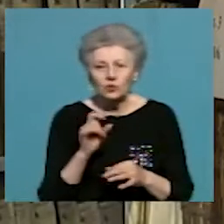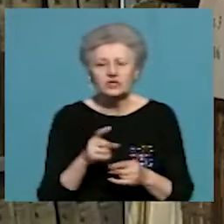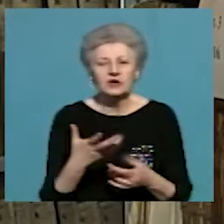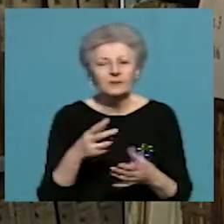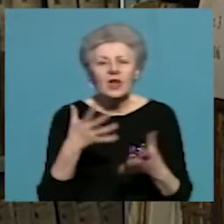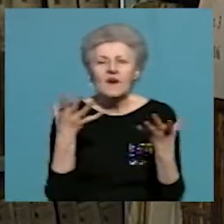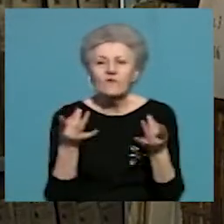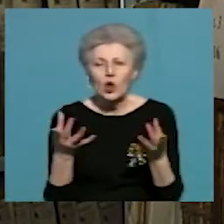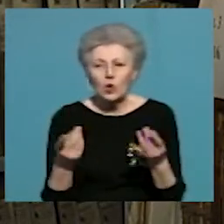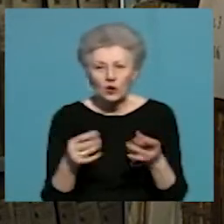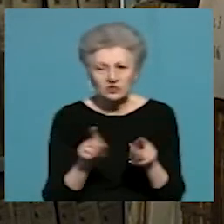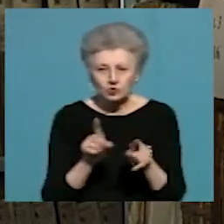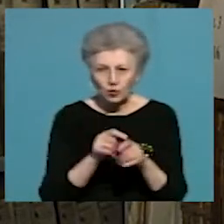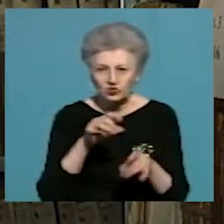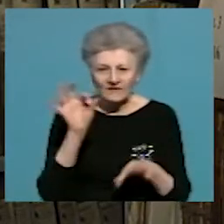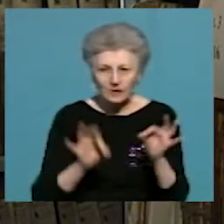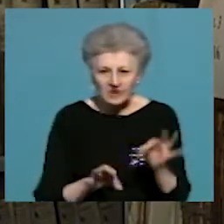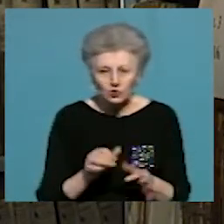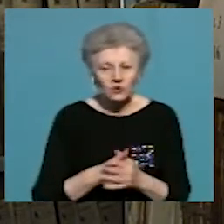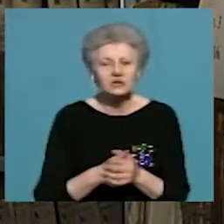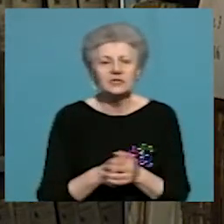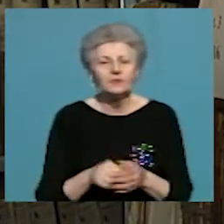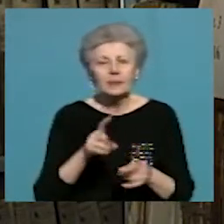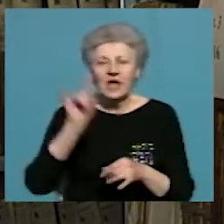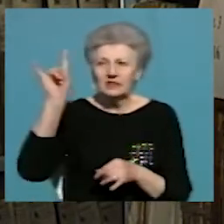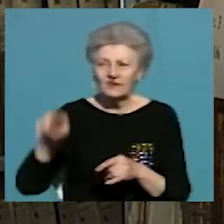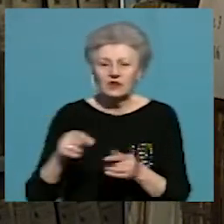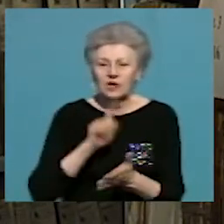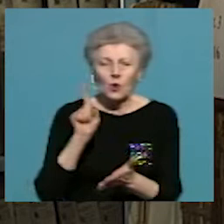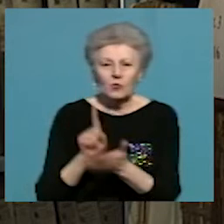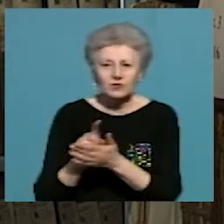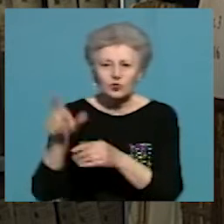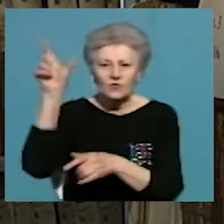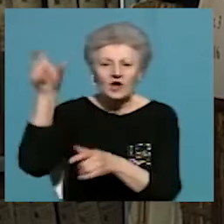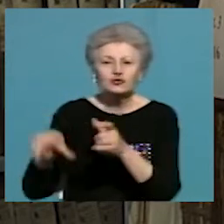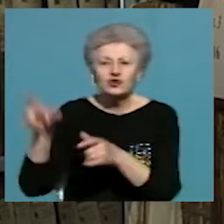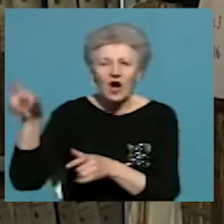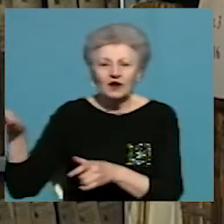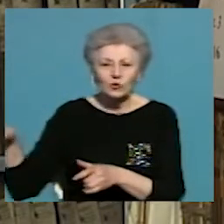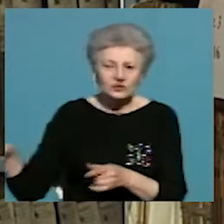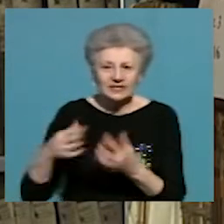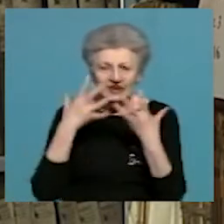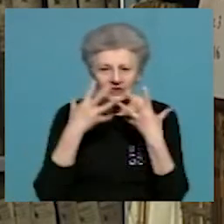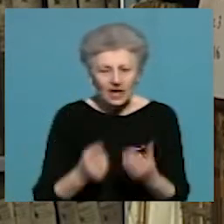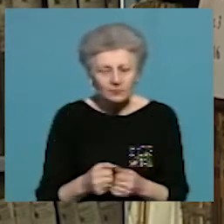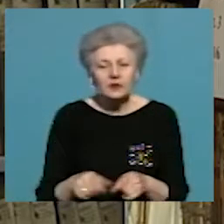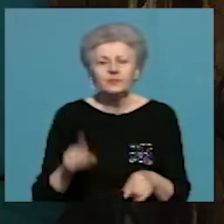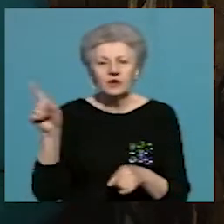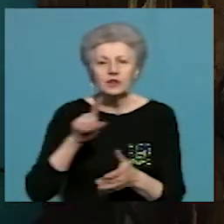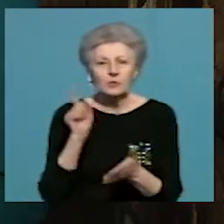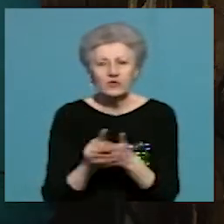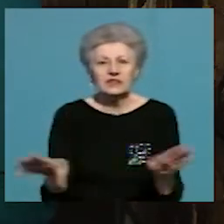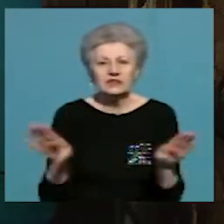вологість вимірюється теж. На вікнах жалюзі темні, і вони повинні постійно закриті бути.